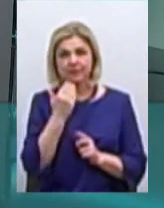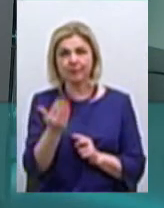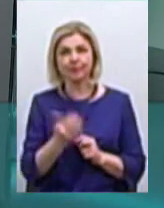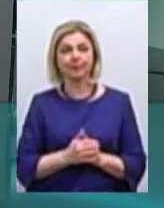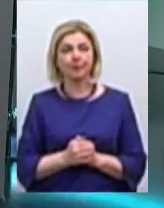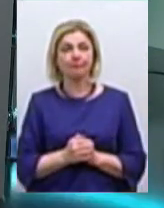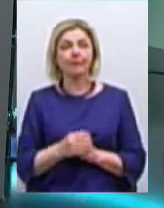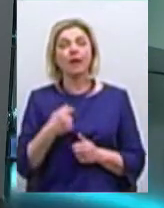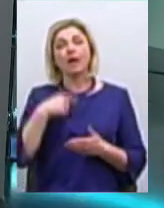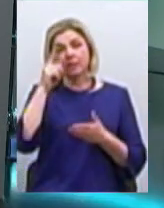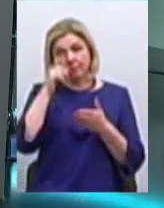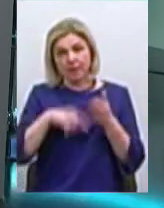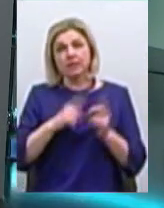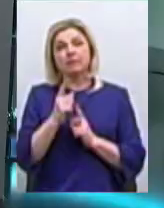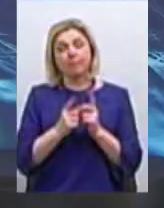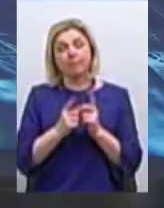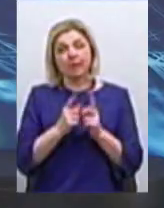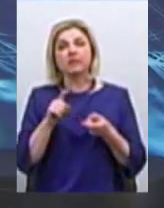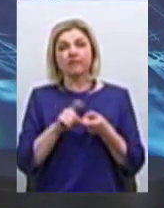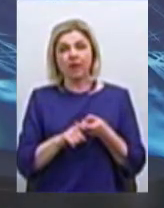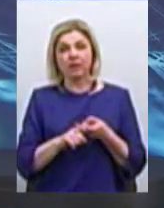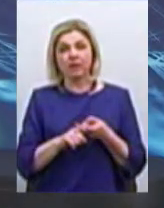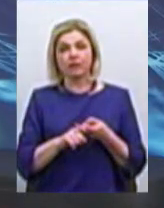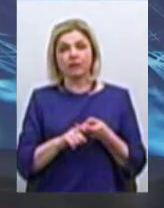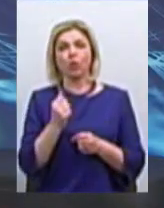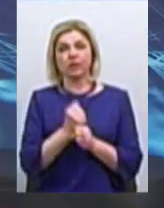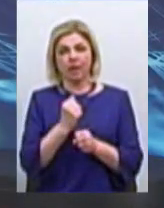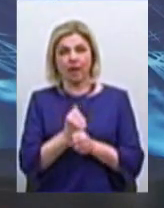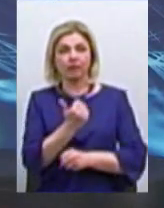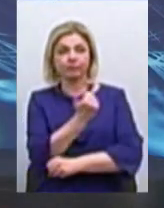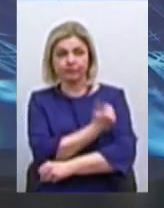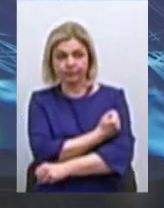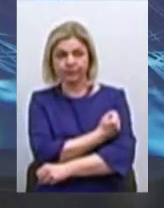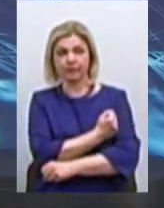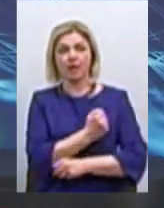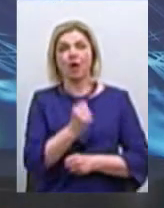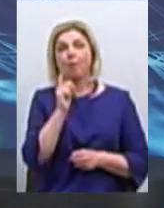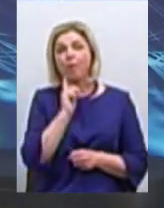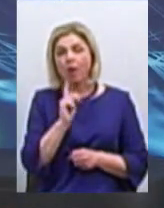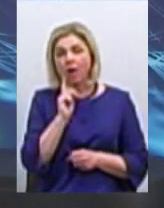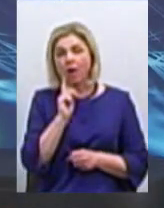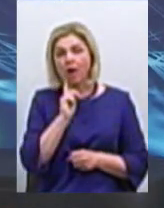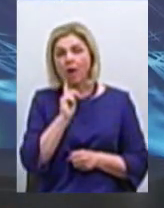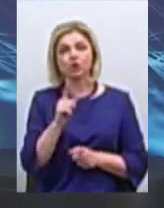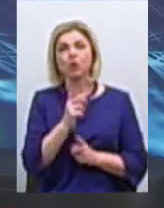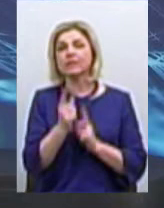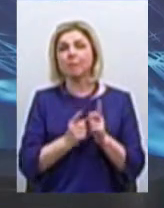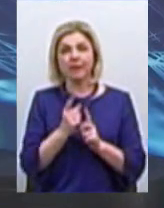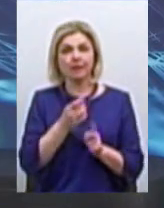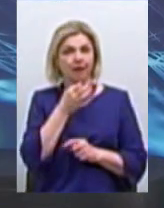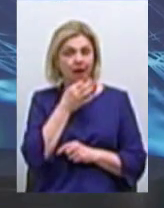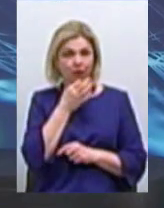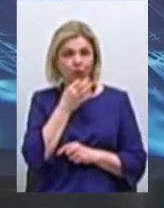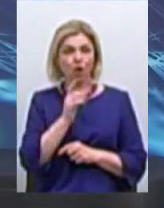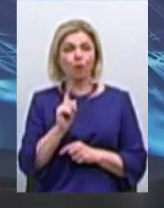Сподіваюсь, що здійсниться в зв'язку з проведенням пероральної вакцинації місоїдних. Поки що говорити, що вона змінилась зарано, тому